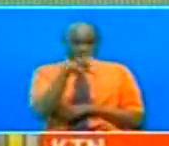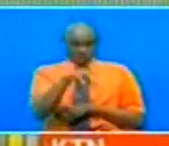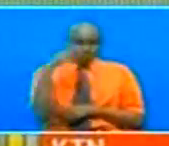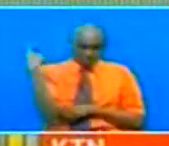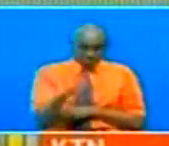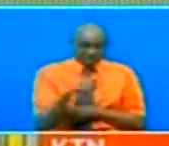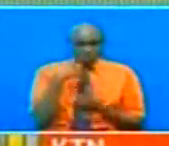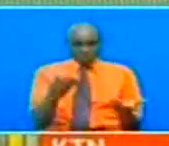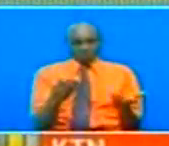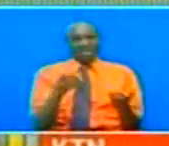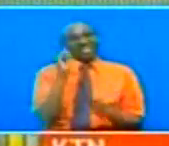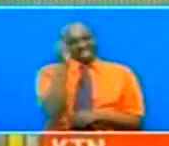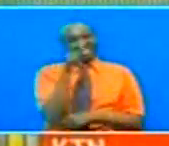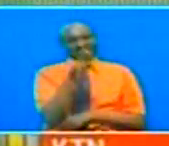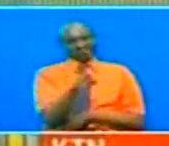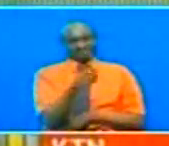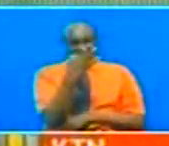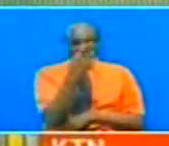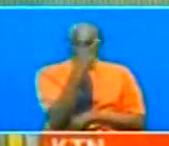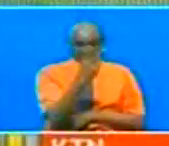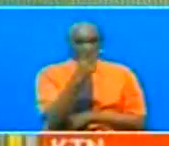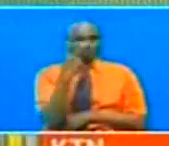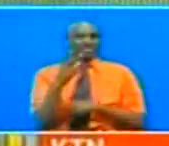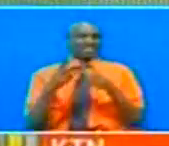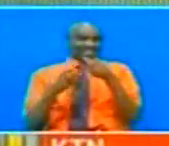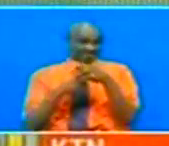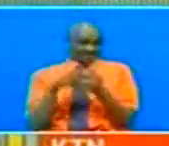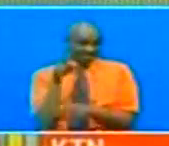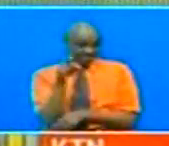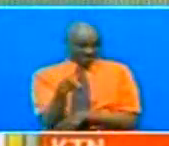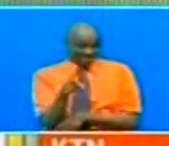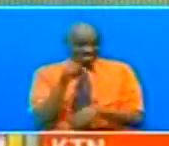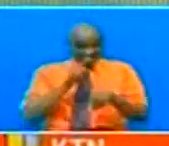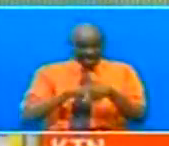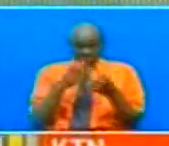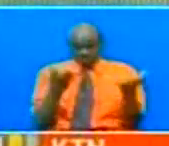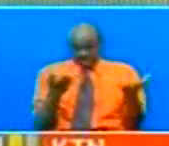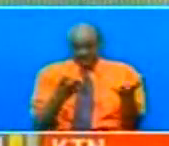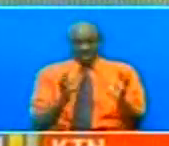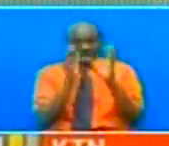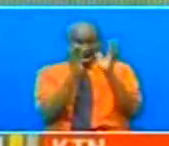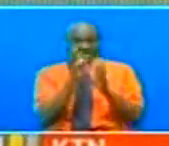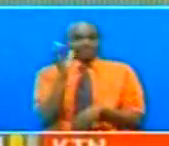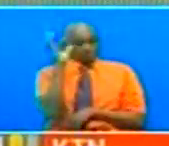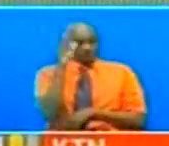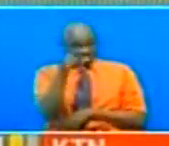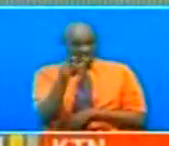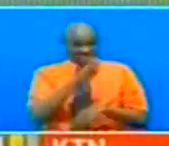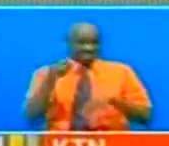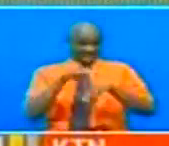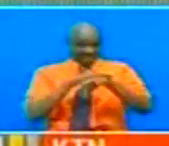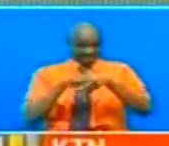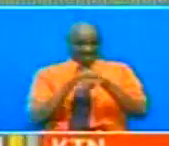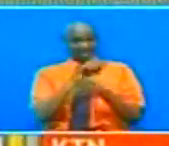timu ya Kusa ya Kenya kwa alama 32 kwa 27 katika mashindano ya mpira wa mkono ya Afrika Mashariki na